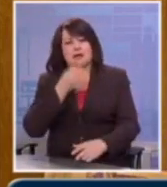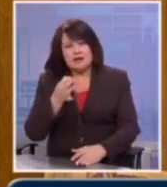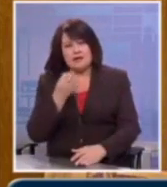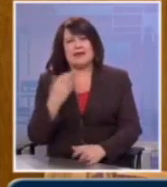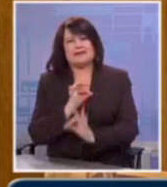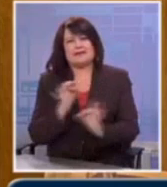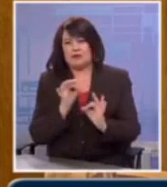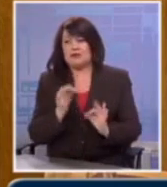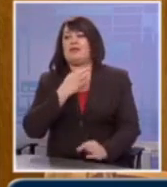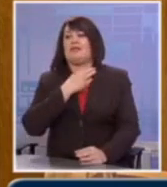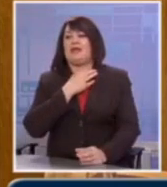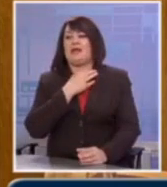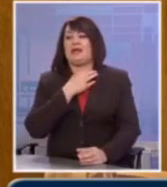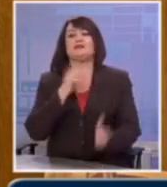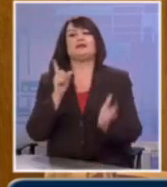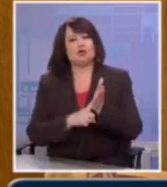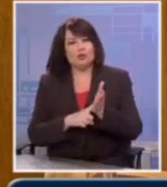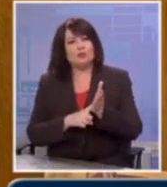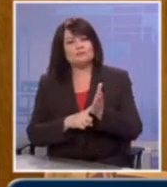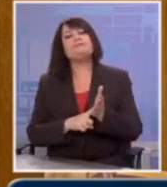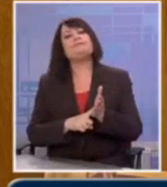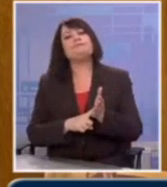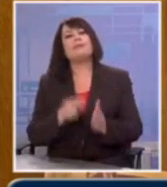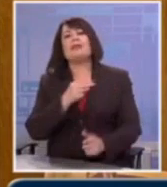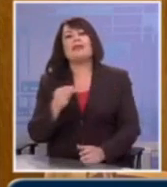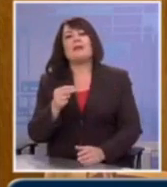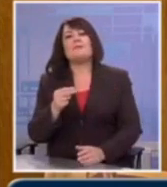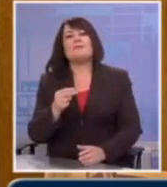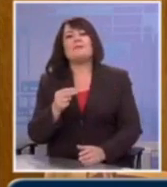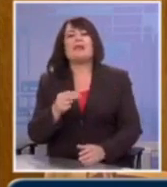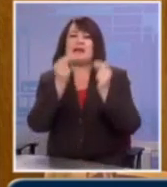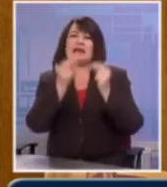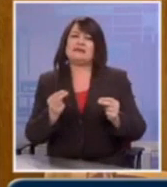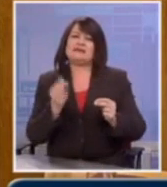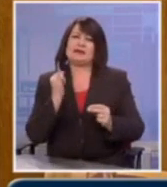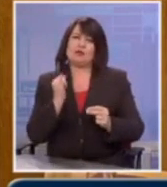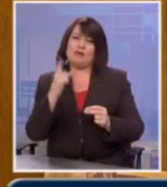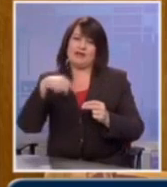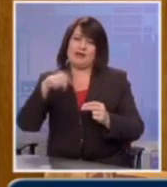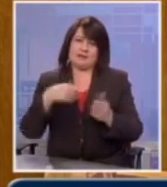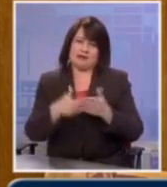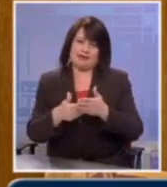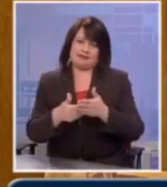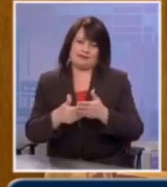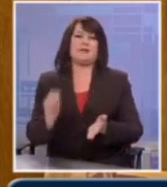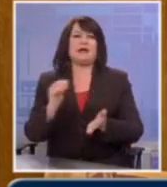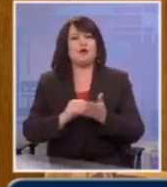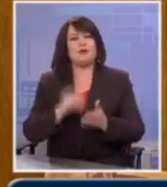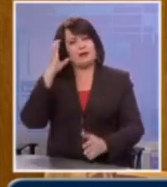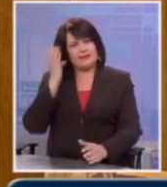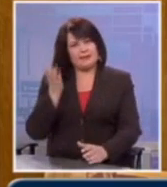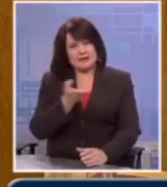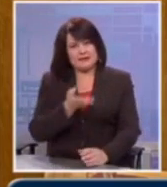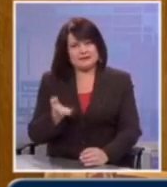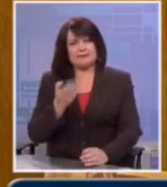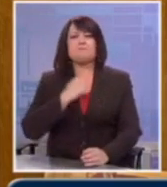διαβεβαιώσει ότι δεν χρειάζεται νομοθέτηση το θέμα δεν φαίνεται να έχει λυθεί μένουν 10 μέρες και επίσης να θυμίσω